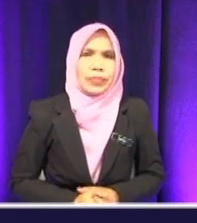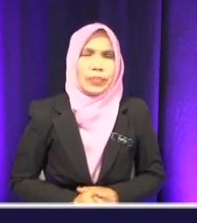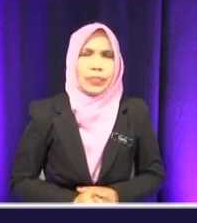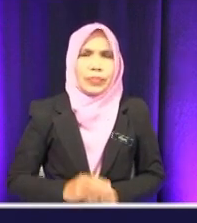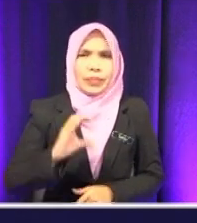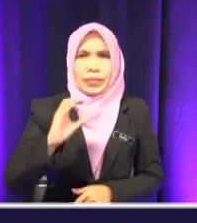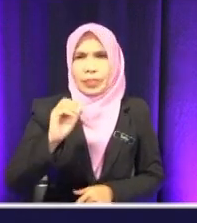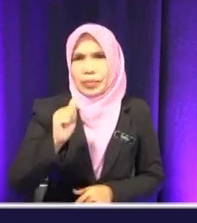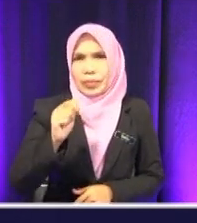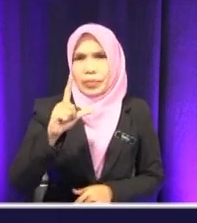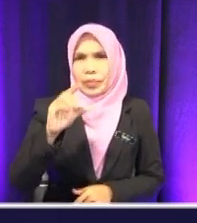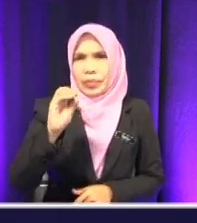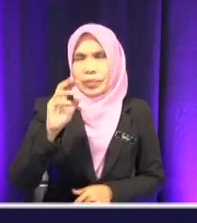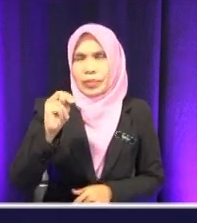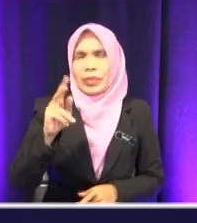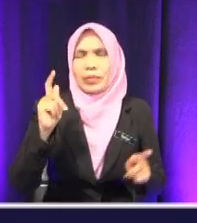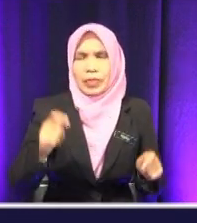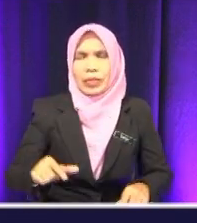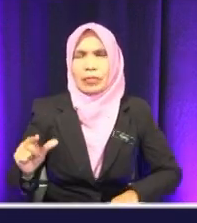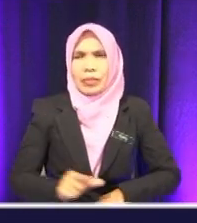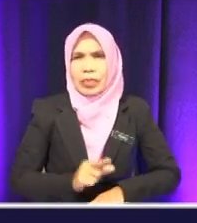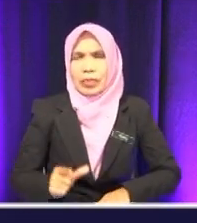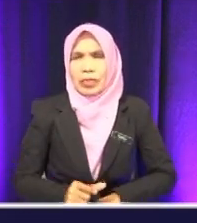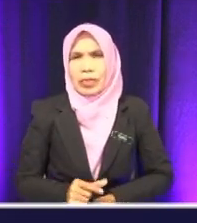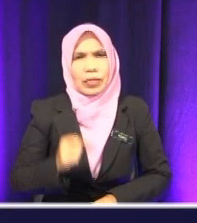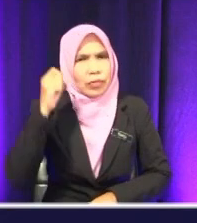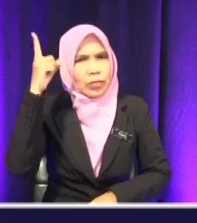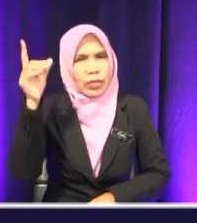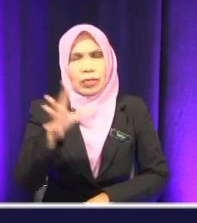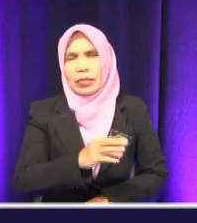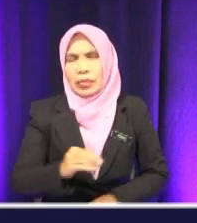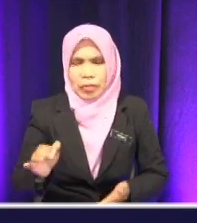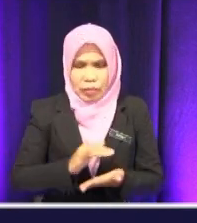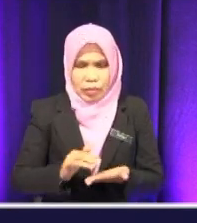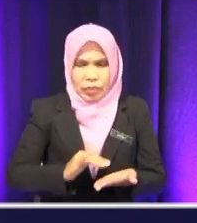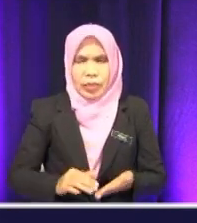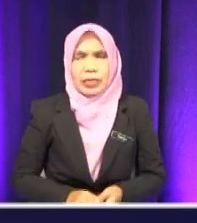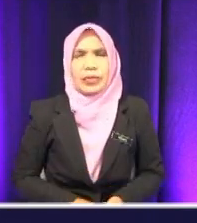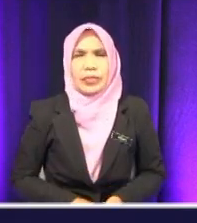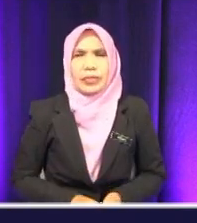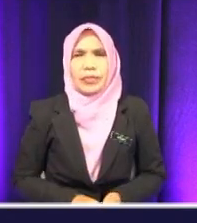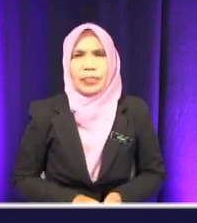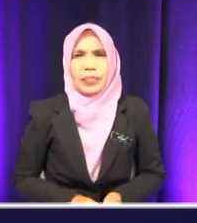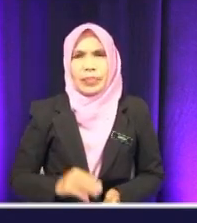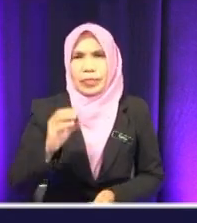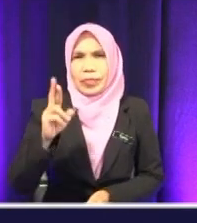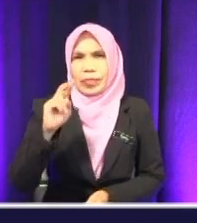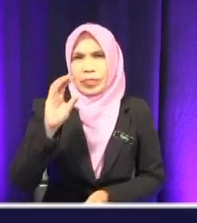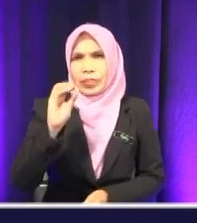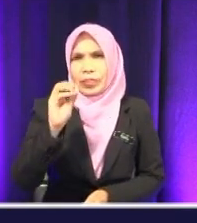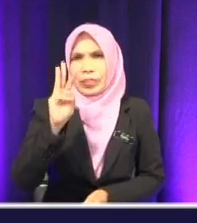berlatih juga memahami dan membaca cara membaca kaki gagak ini ya ini masuk many to